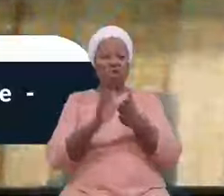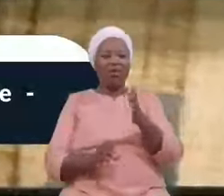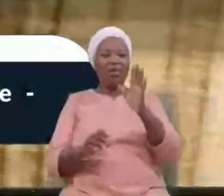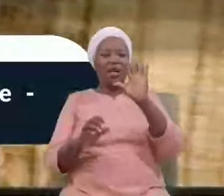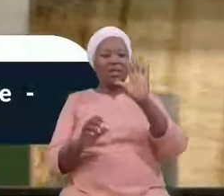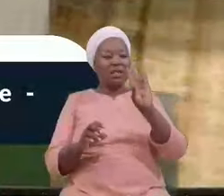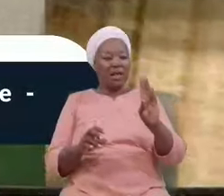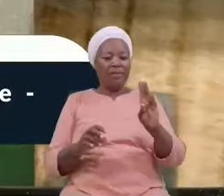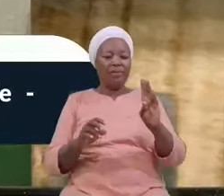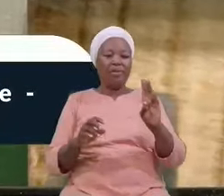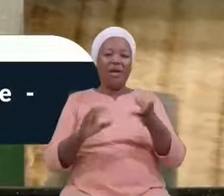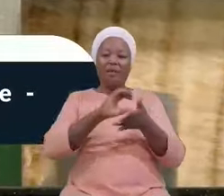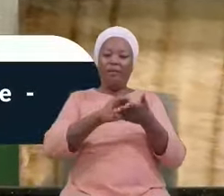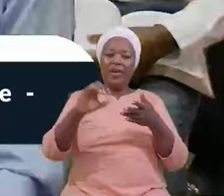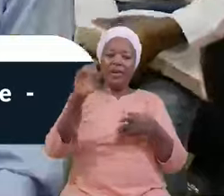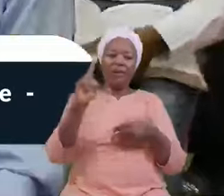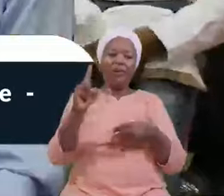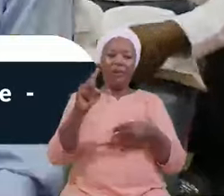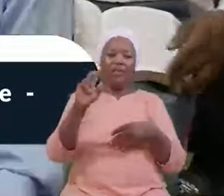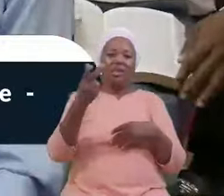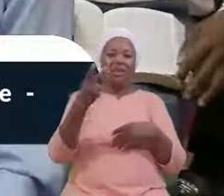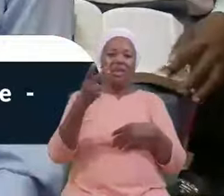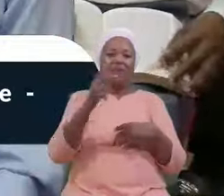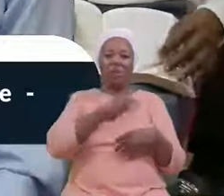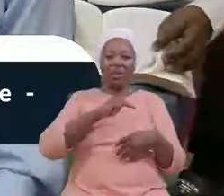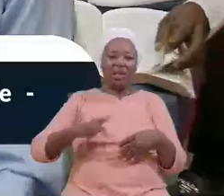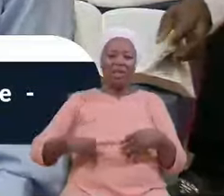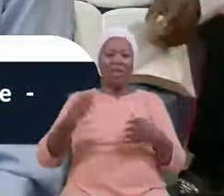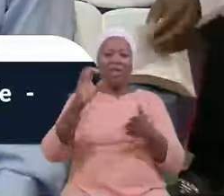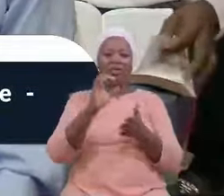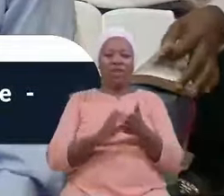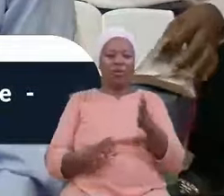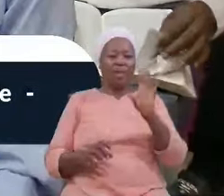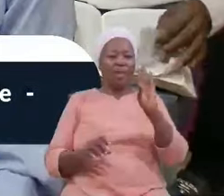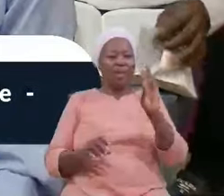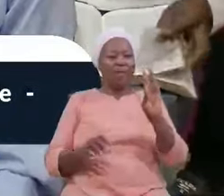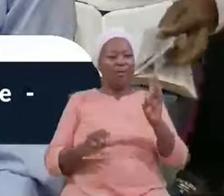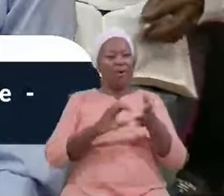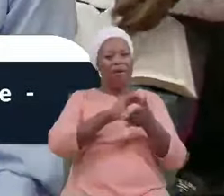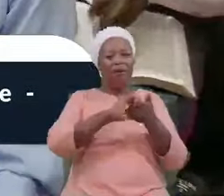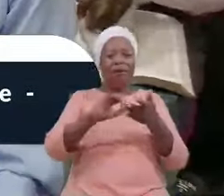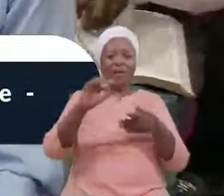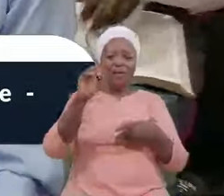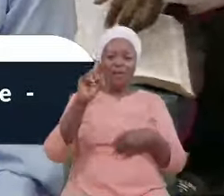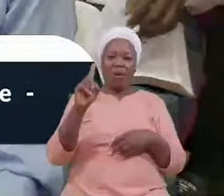verset 1, 2 Rois 7, verset 1.